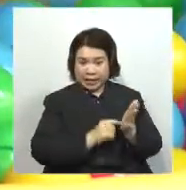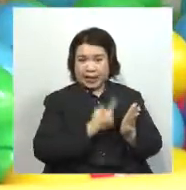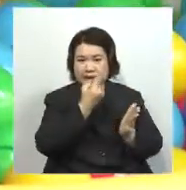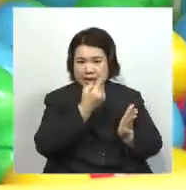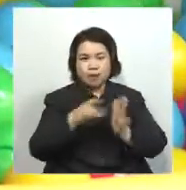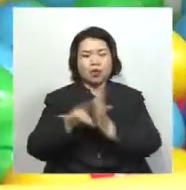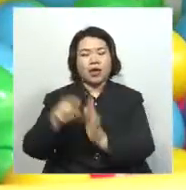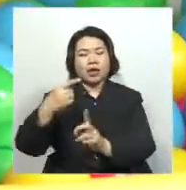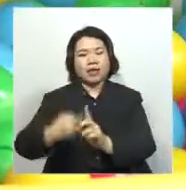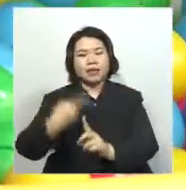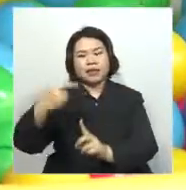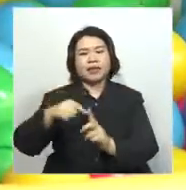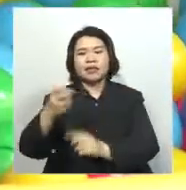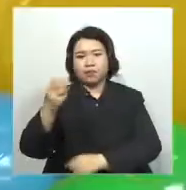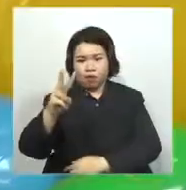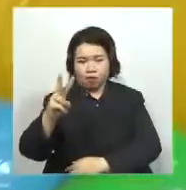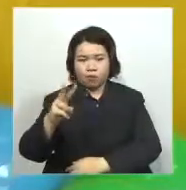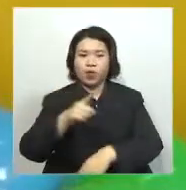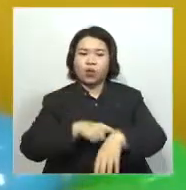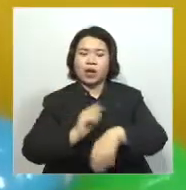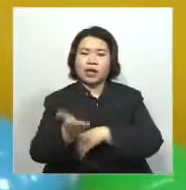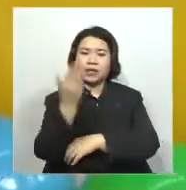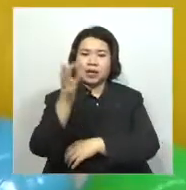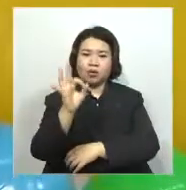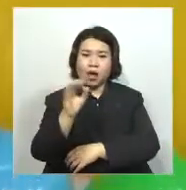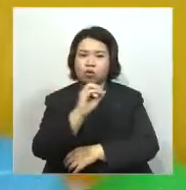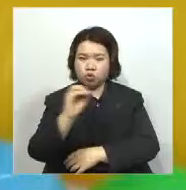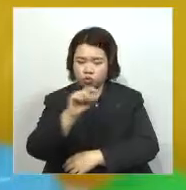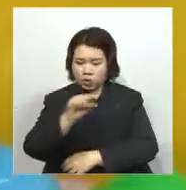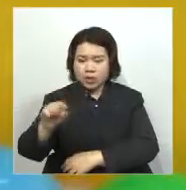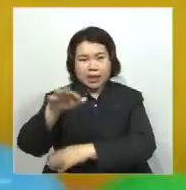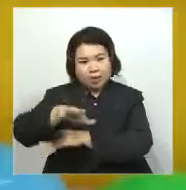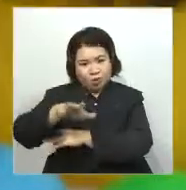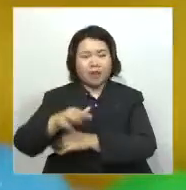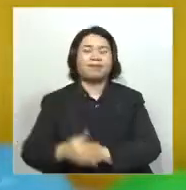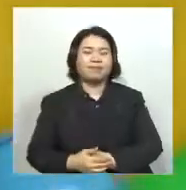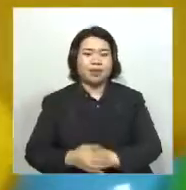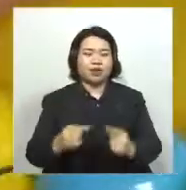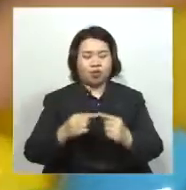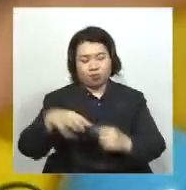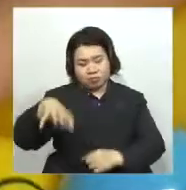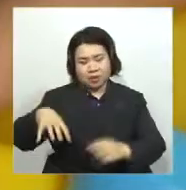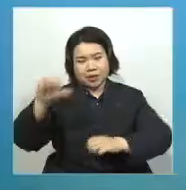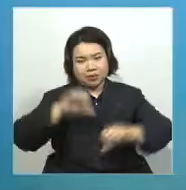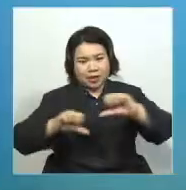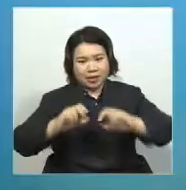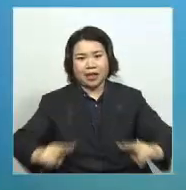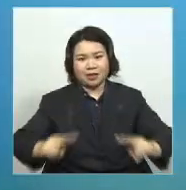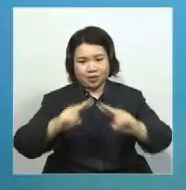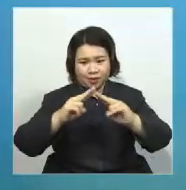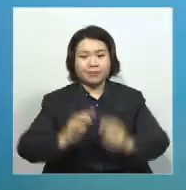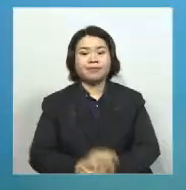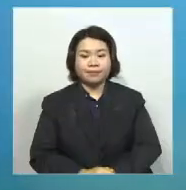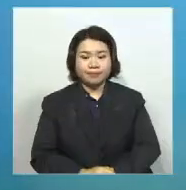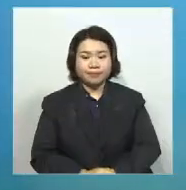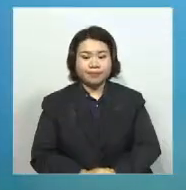ไปจนถึงวันที่12มกราคมนี้ตั้งแต่เวลา9โมงเช้าถึง5โมงเย็นที่กระทรวงวิทยาศาสตร์และเทคโน